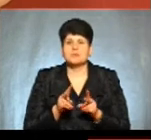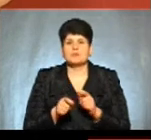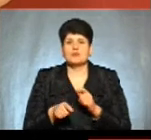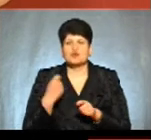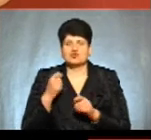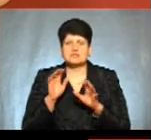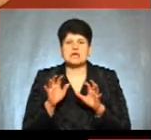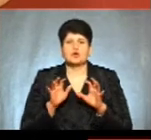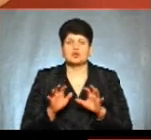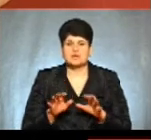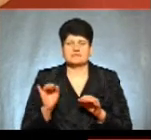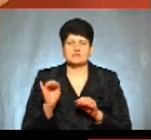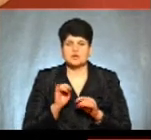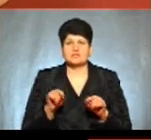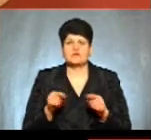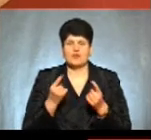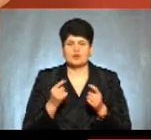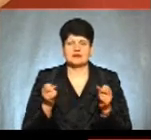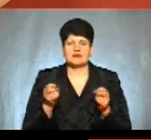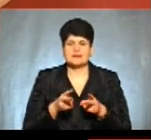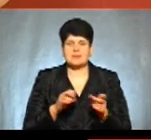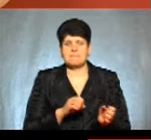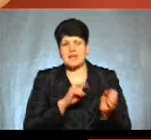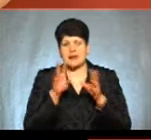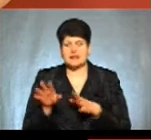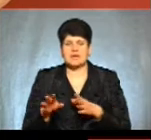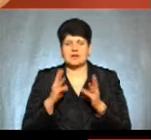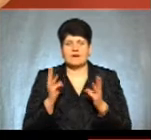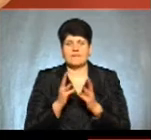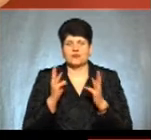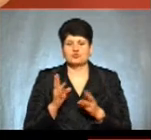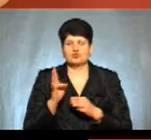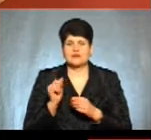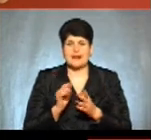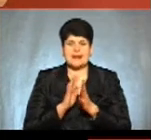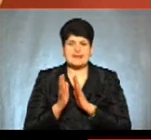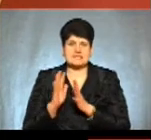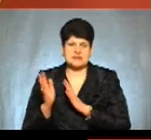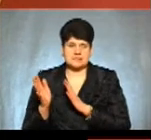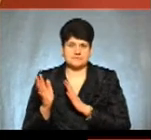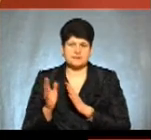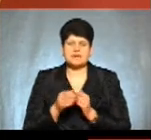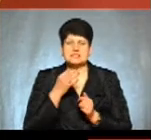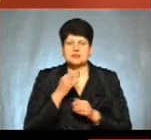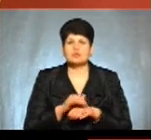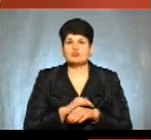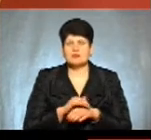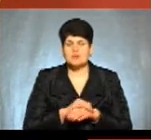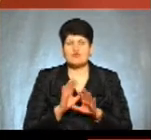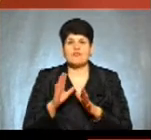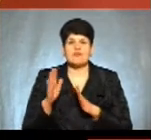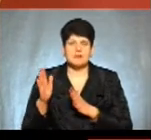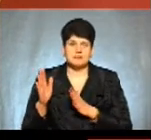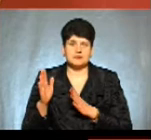вони порушують законодавство і створюють ризик перекидання вогню, для прикладу, на ліси. Скажіть, будь ласка, про